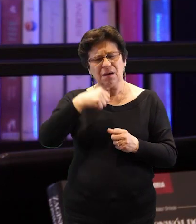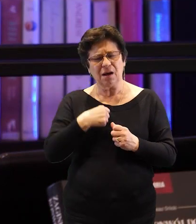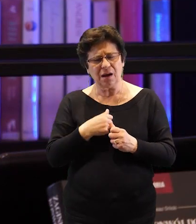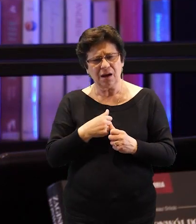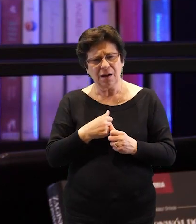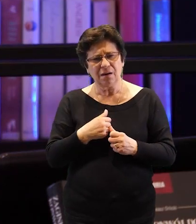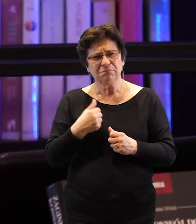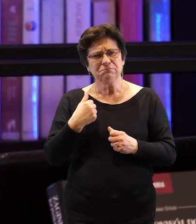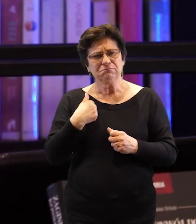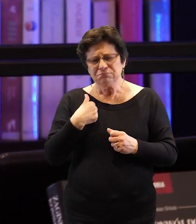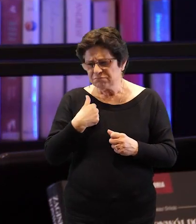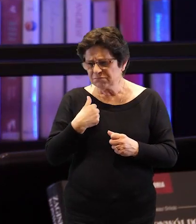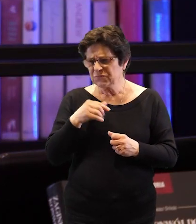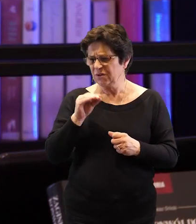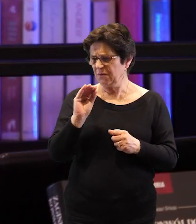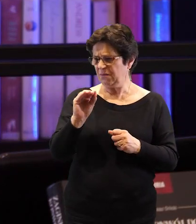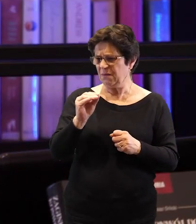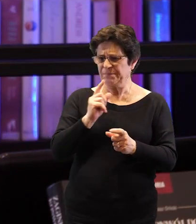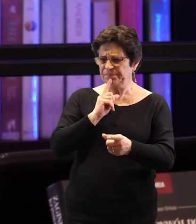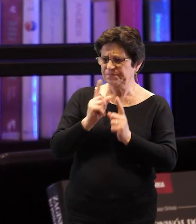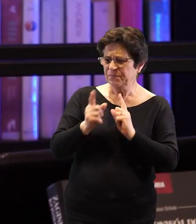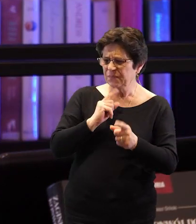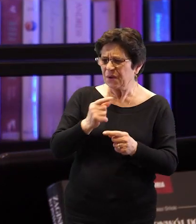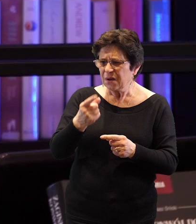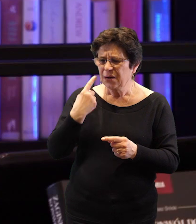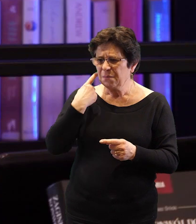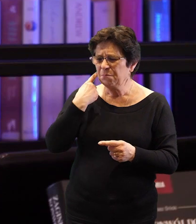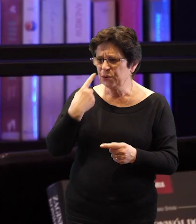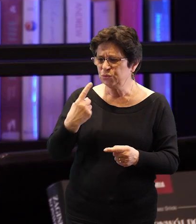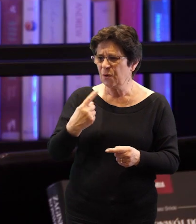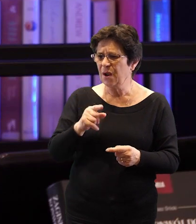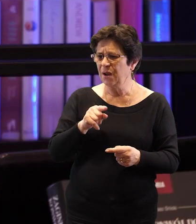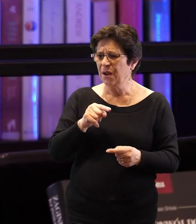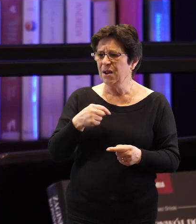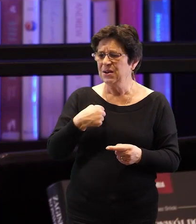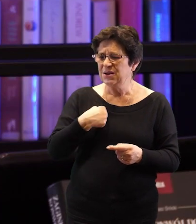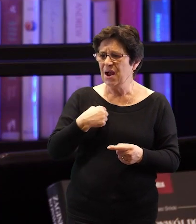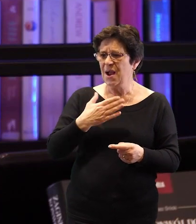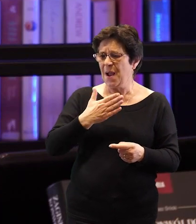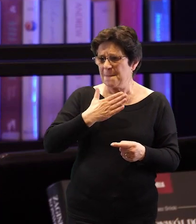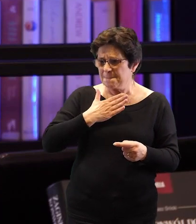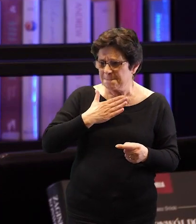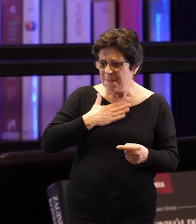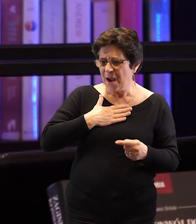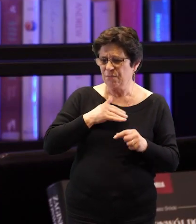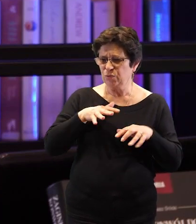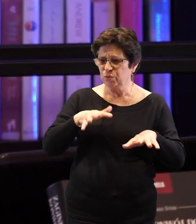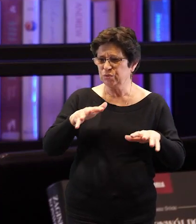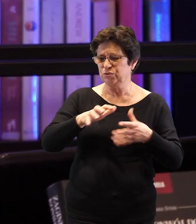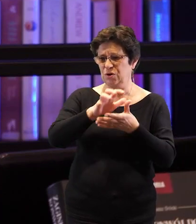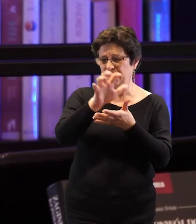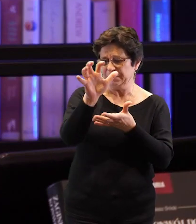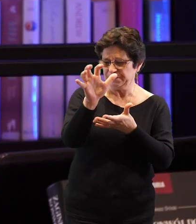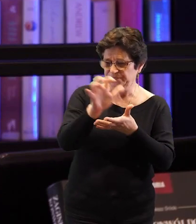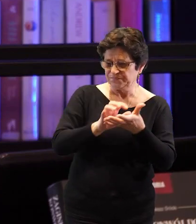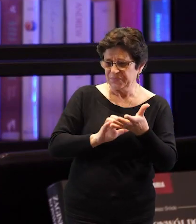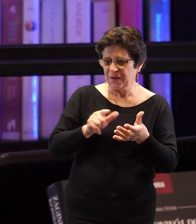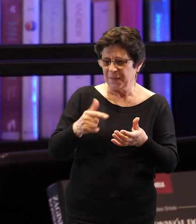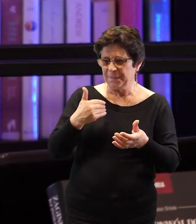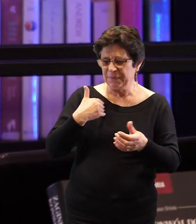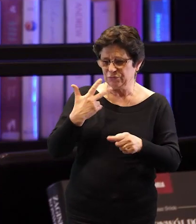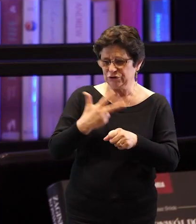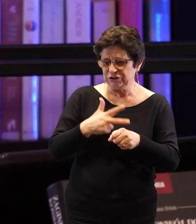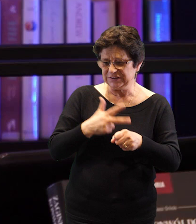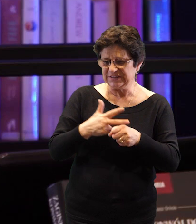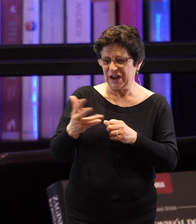kiedyś zaczepiłem go, zaczęliśmy rozmawiać i mówię, posłuchaj, ja mam dany artykuł, on się ukazał 30